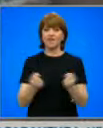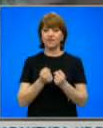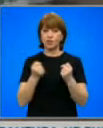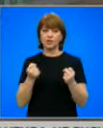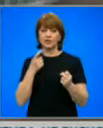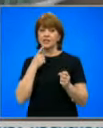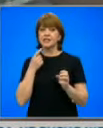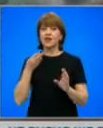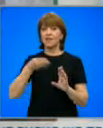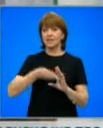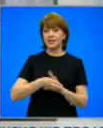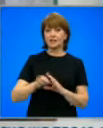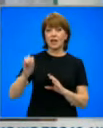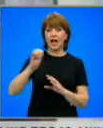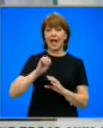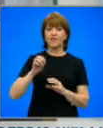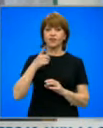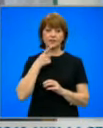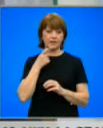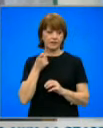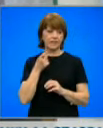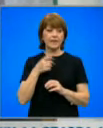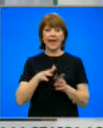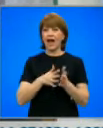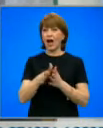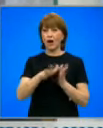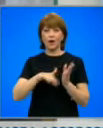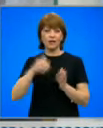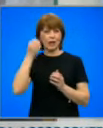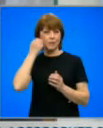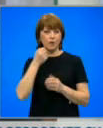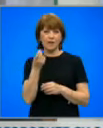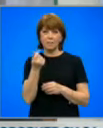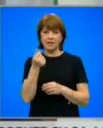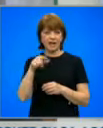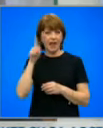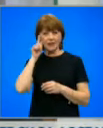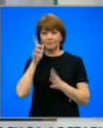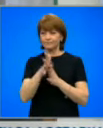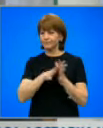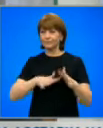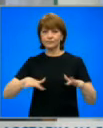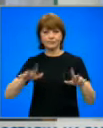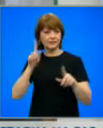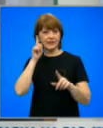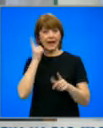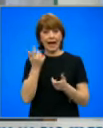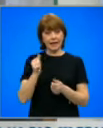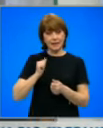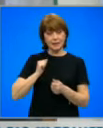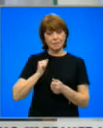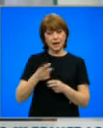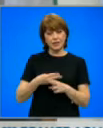до влизането ни в еврозоната. Населението ползва парите, но едва ли знае населението как да запази тези пари